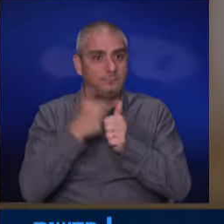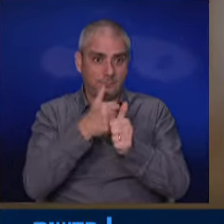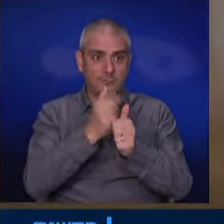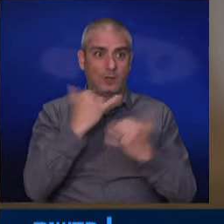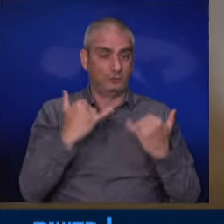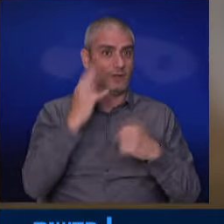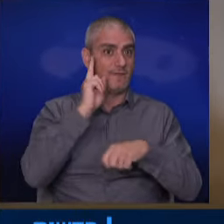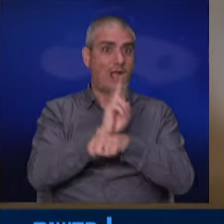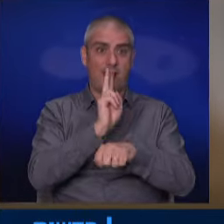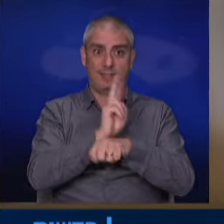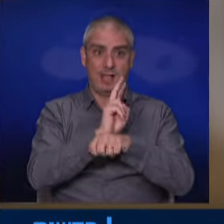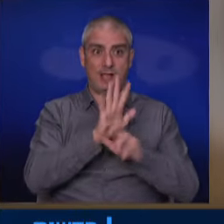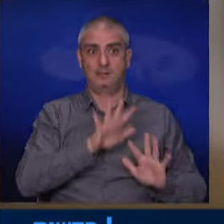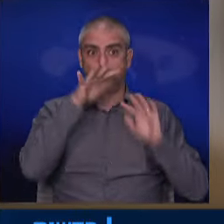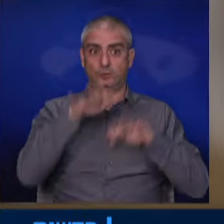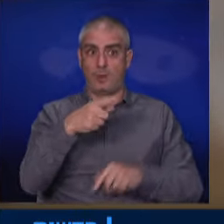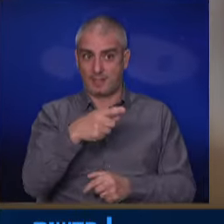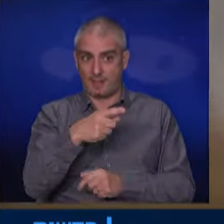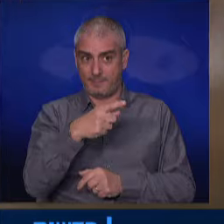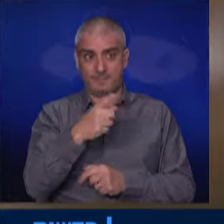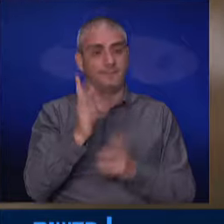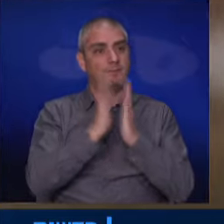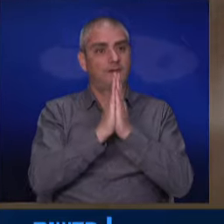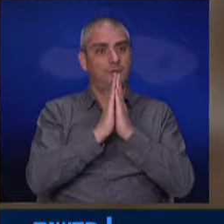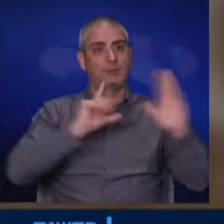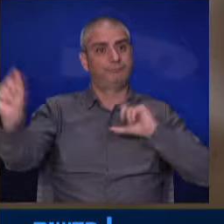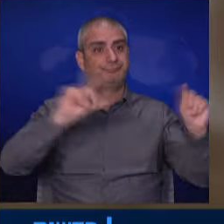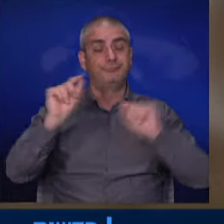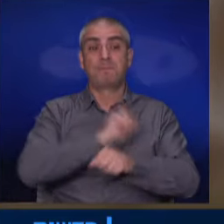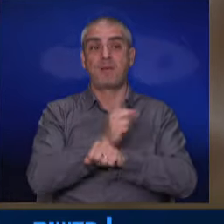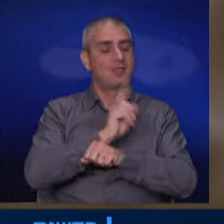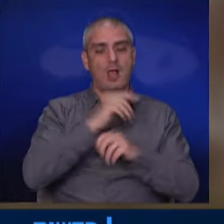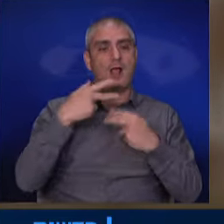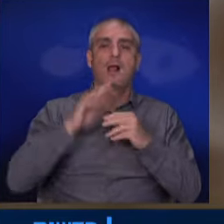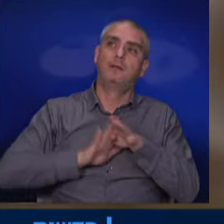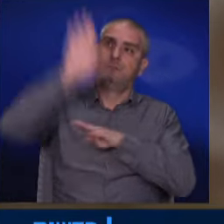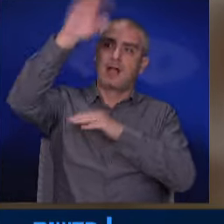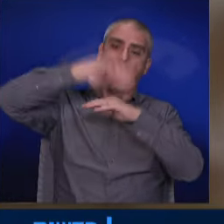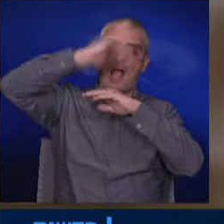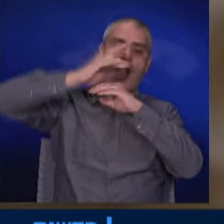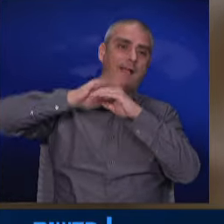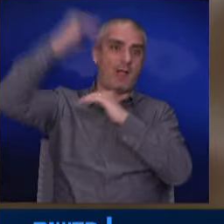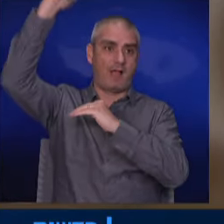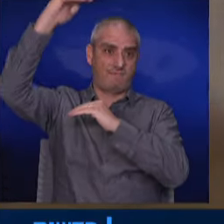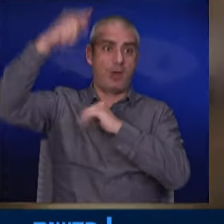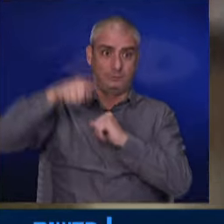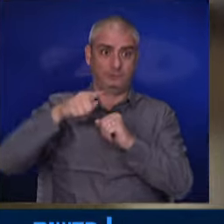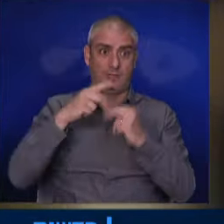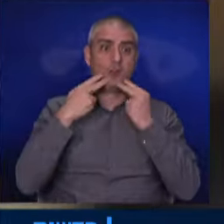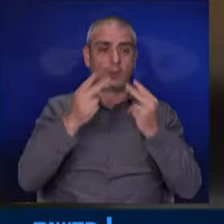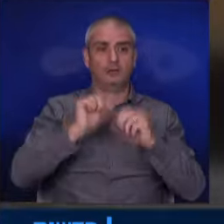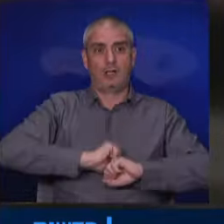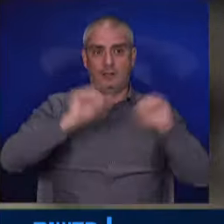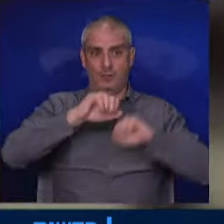tsunami warning at this time. Please evacuate to higher grounds immediately. This is from an